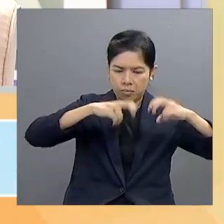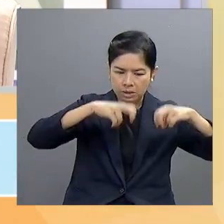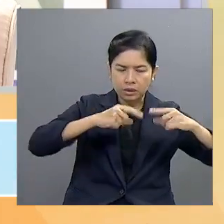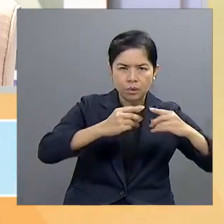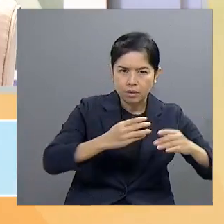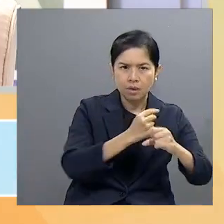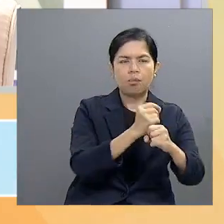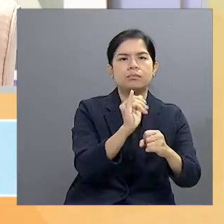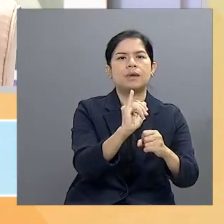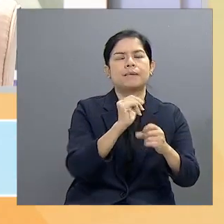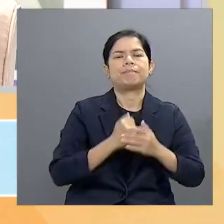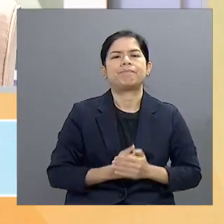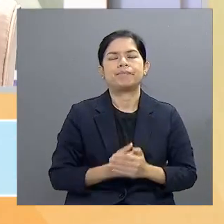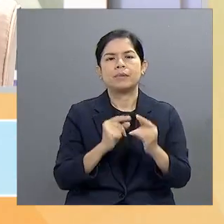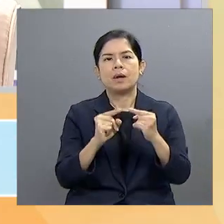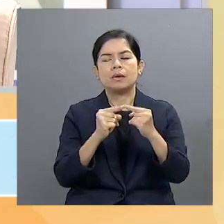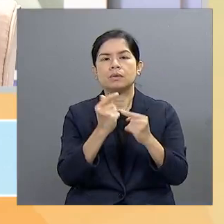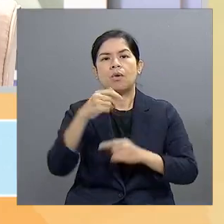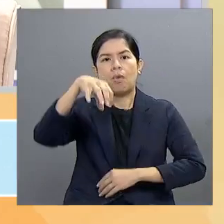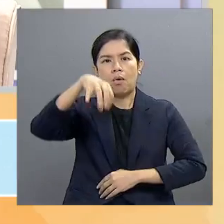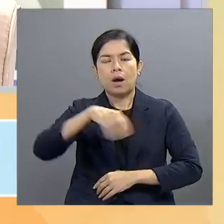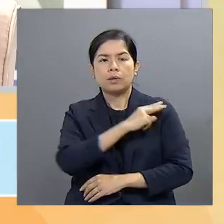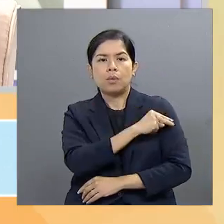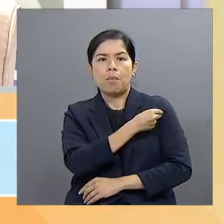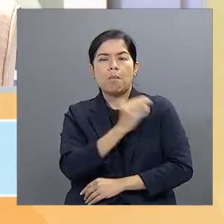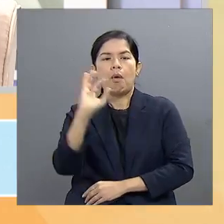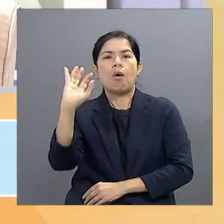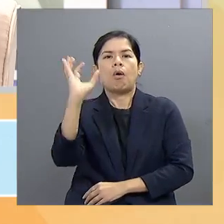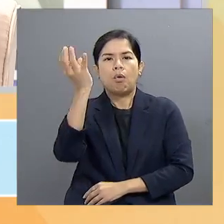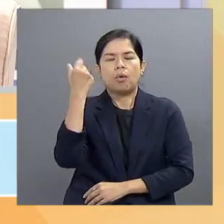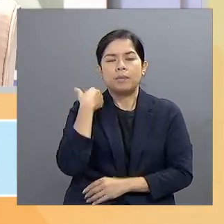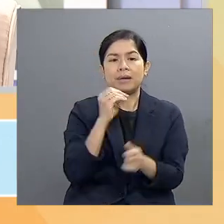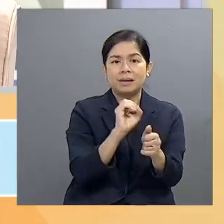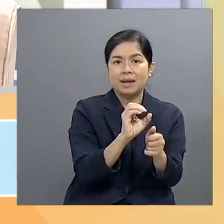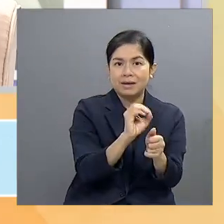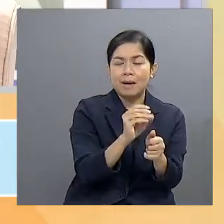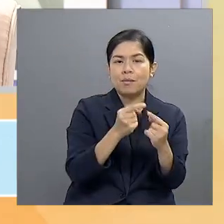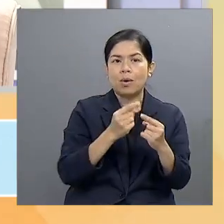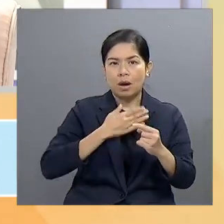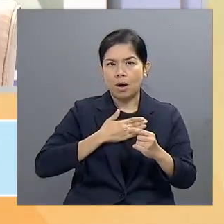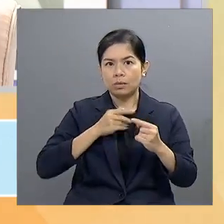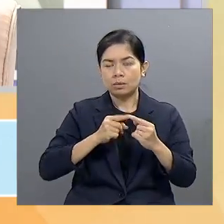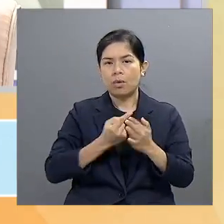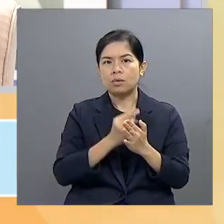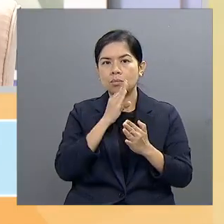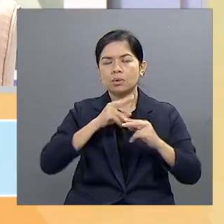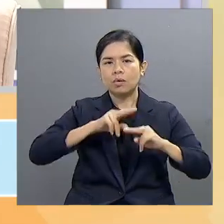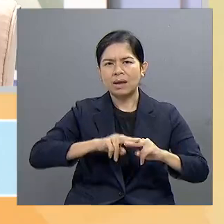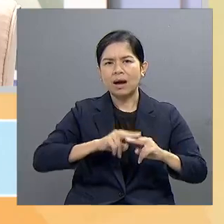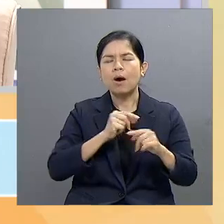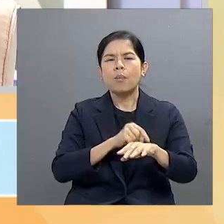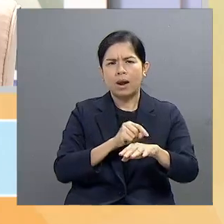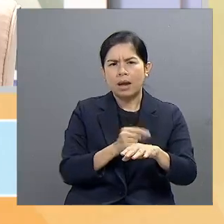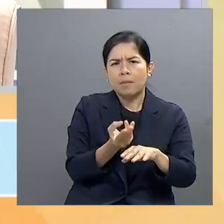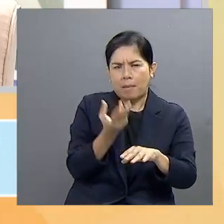เพราะฉะนั้นองค์การอนามัยโลกครับก็เลยได้แต่ให้คำแนะนำได้แค่ว่าเนี่ยเราควรนั่งให้น้อยที่สุดเท่าที่จะทำไปได้นะครับแต่แนวโน้มของงานวิจัย